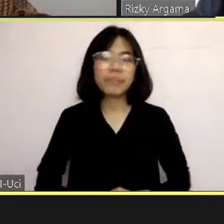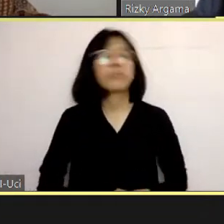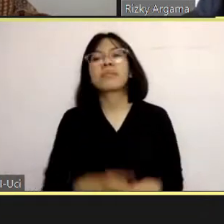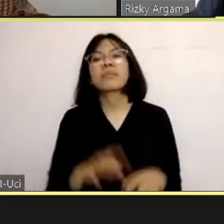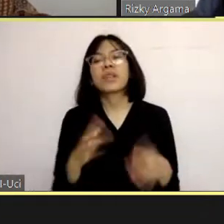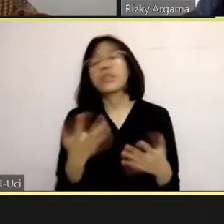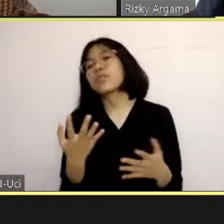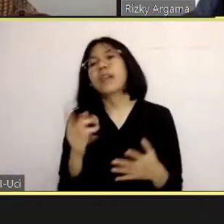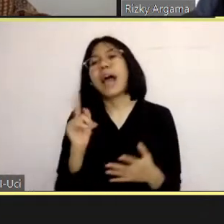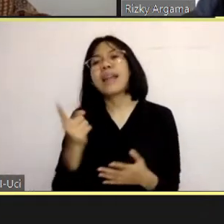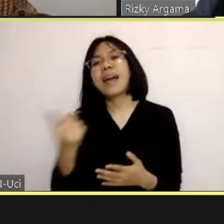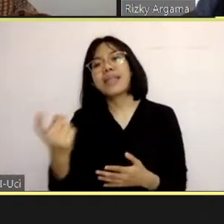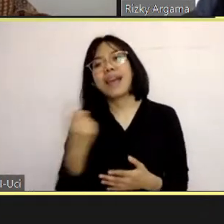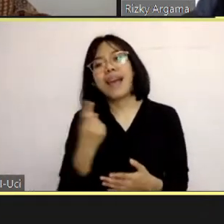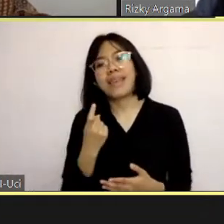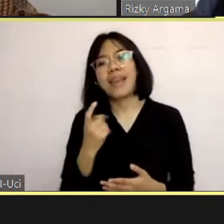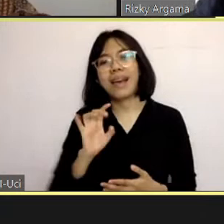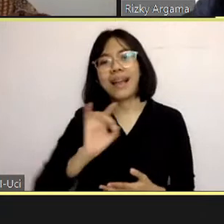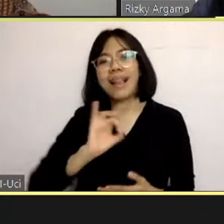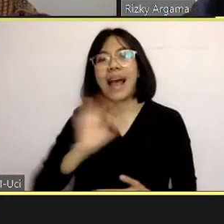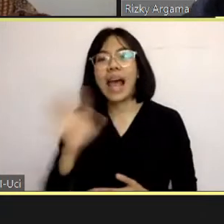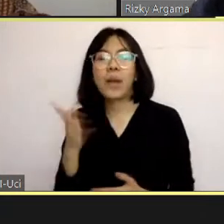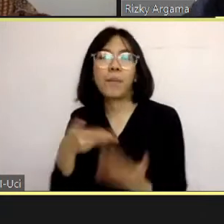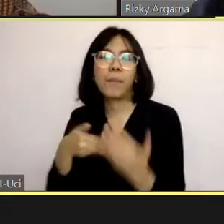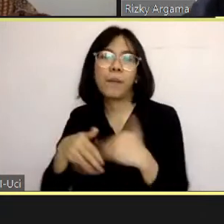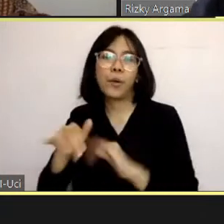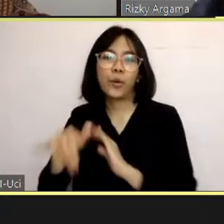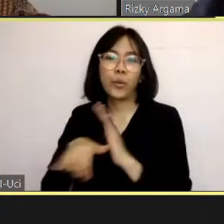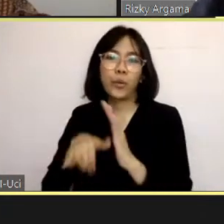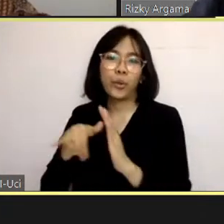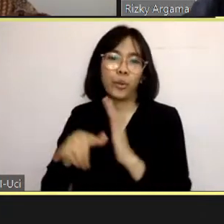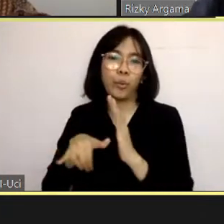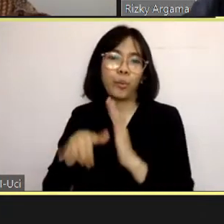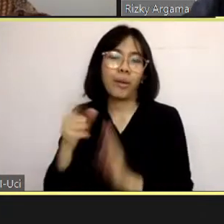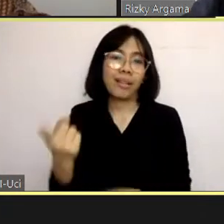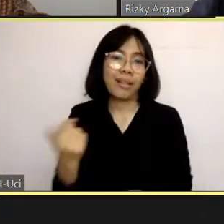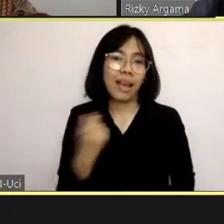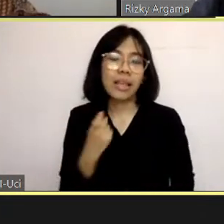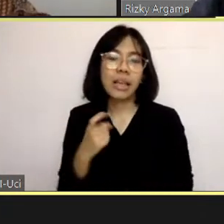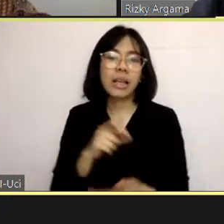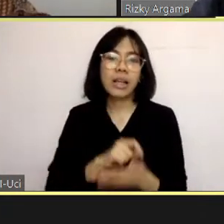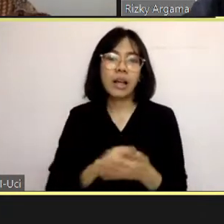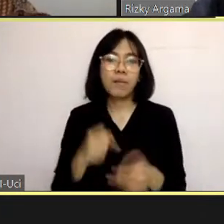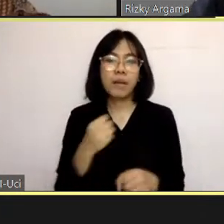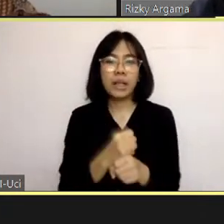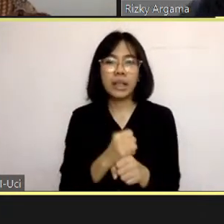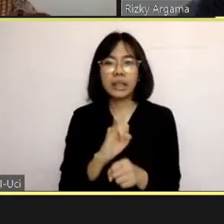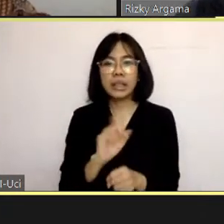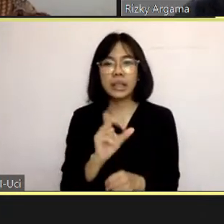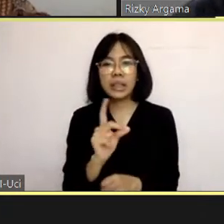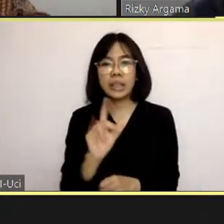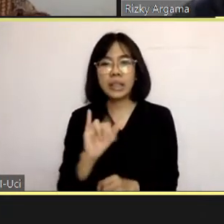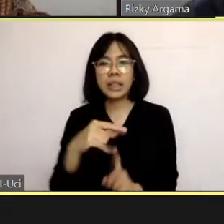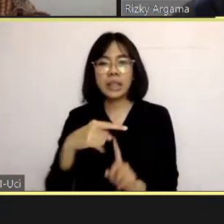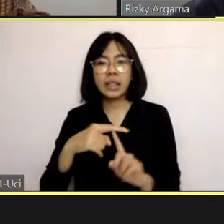masuk di fitur Q&A ini. Satu pertanyaan, ini dari Giri Taufik.